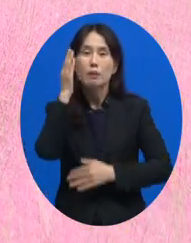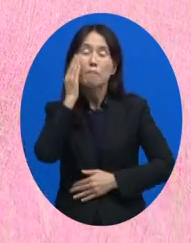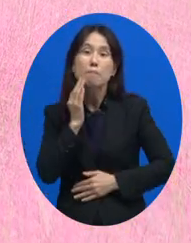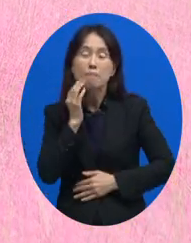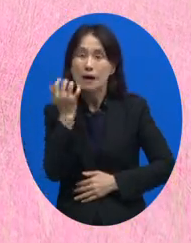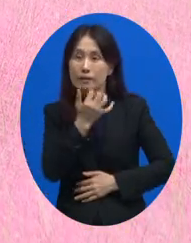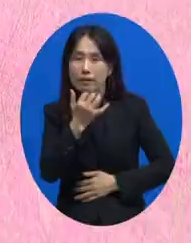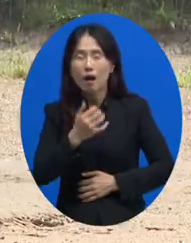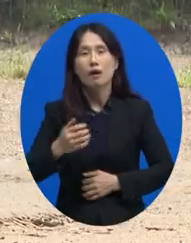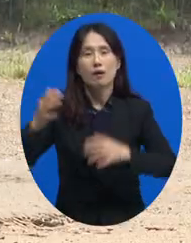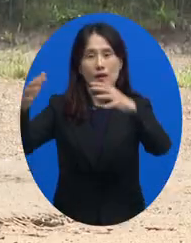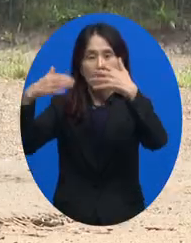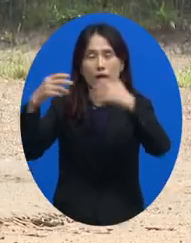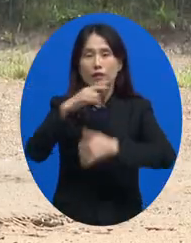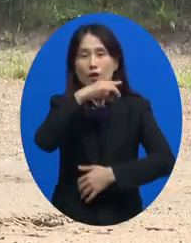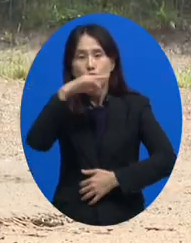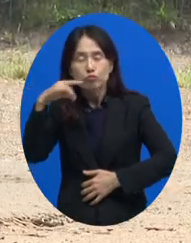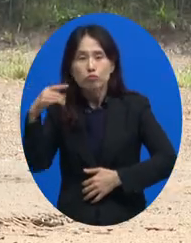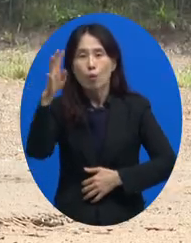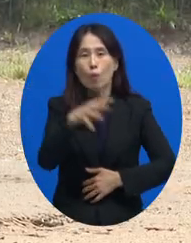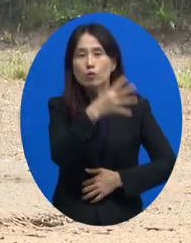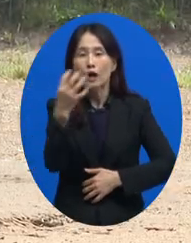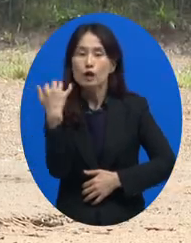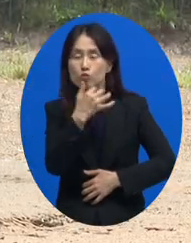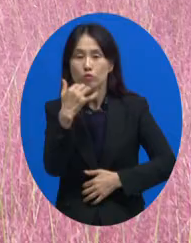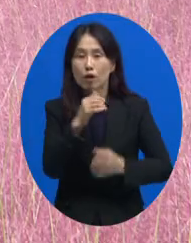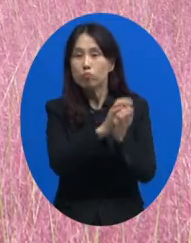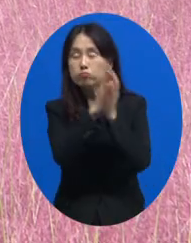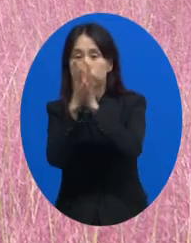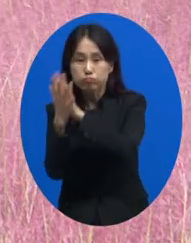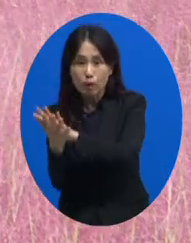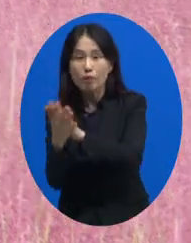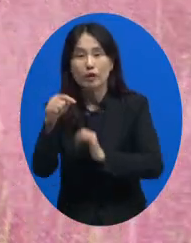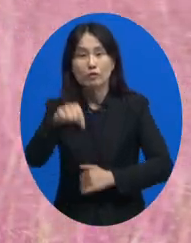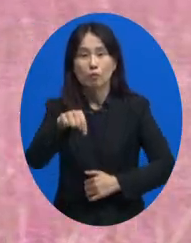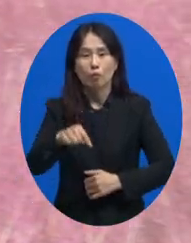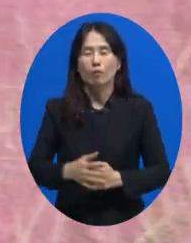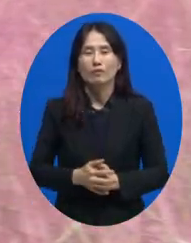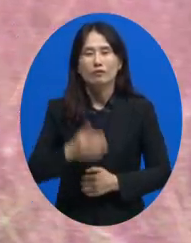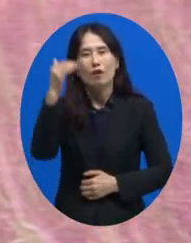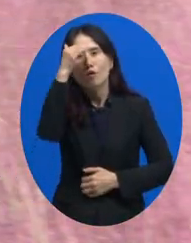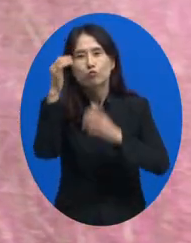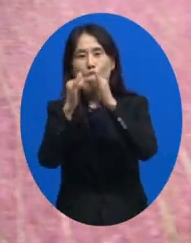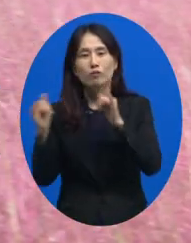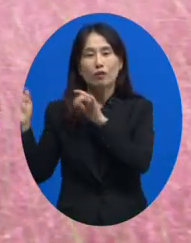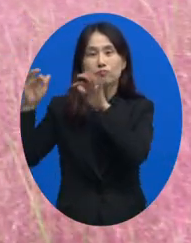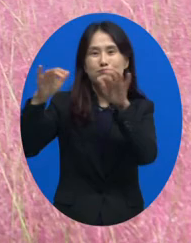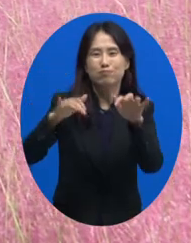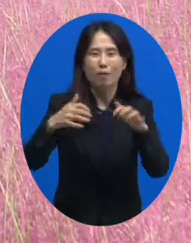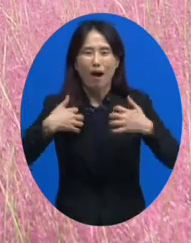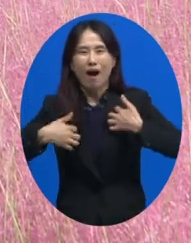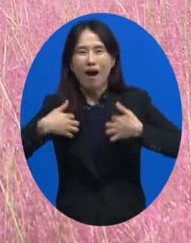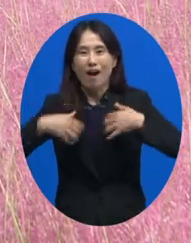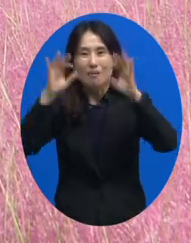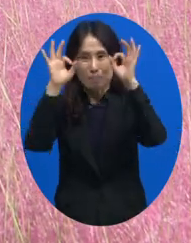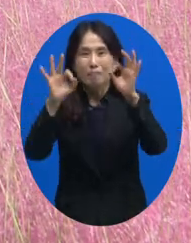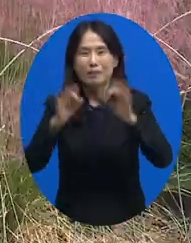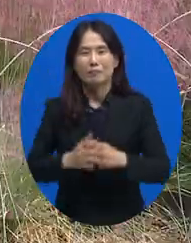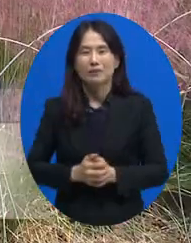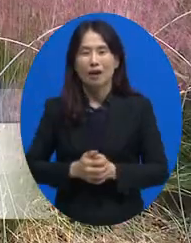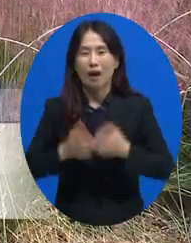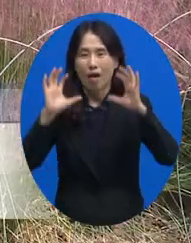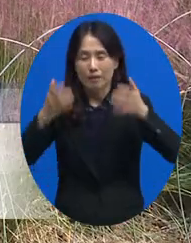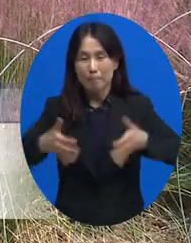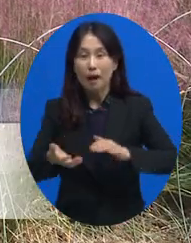여름에는 푸른빛을 띠다가 가을이 되면 분홍빛에서 자줏빛으로 물드는 핑크뮬리도 관광객들의 눈을 즐겁게 합니다.